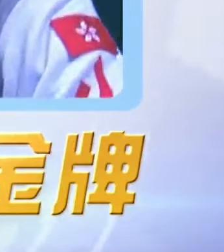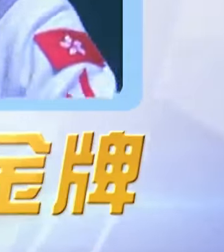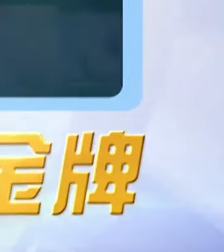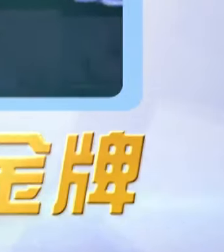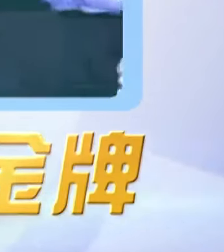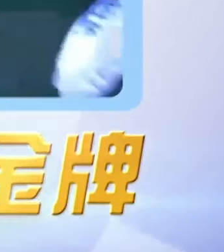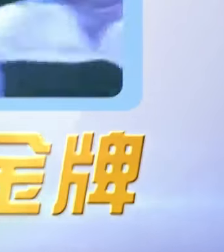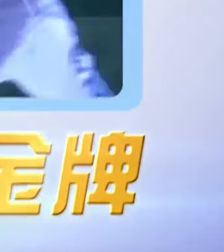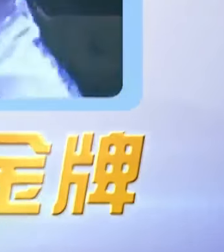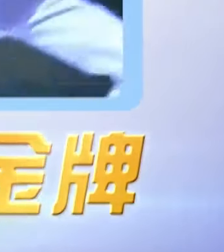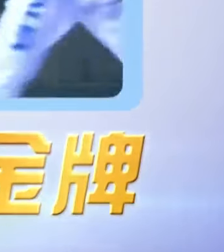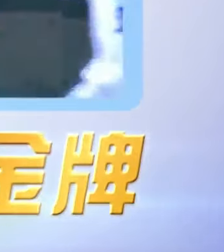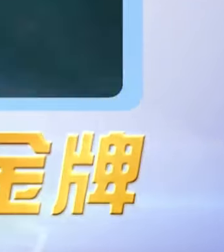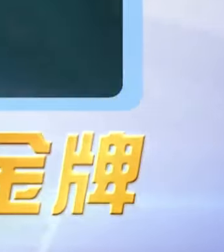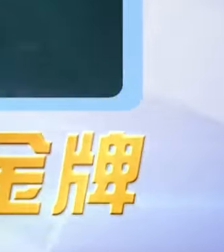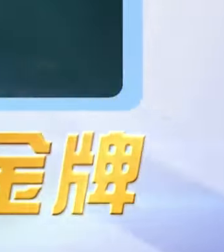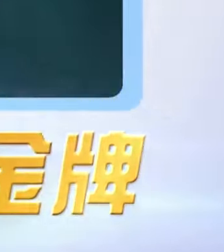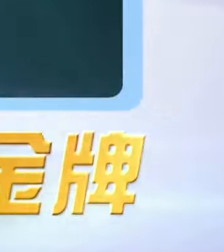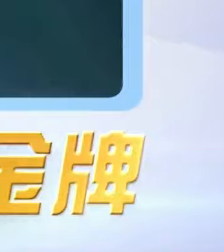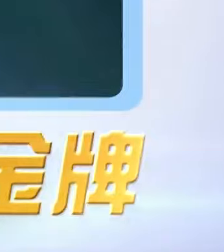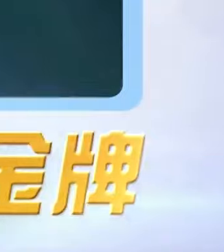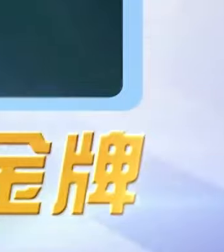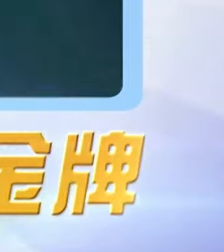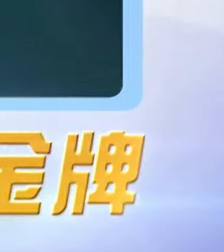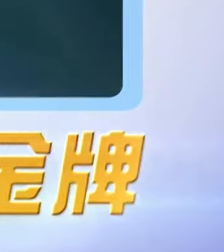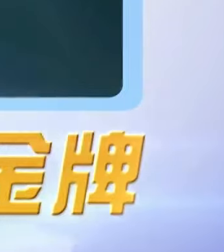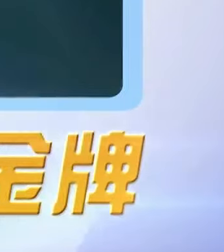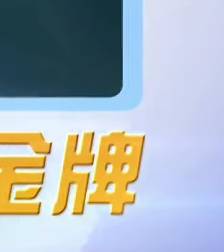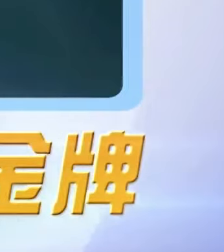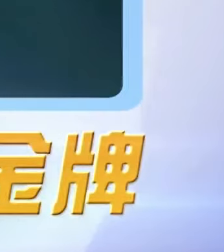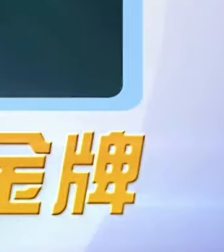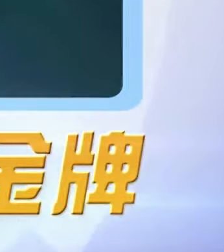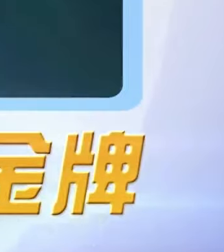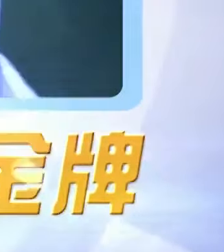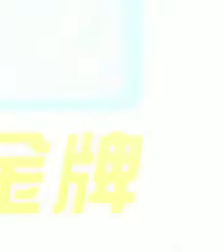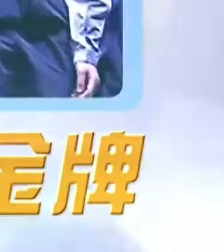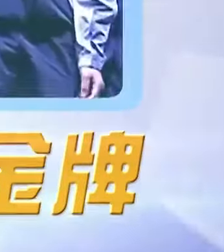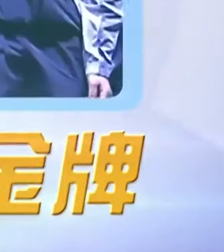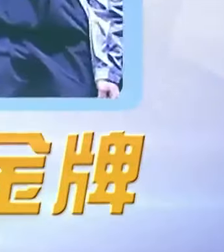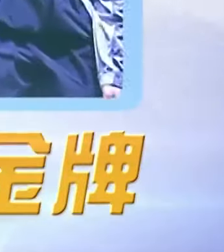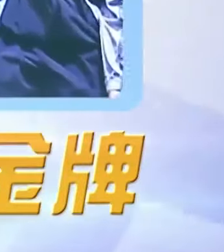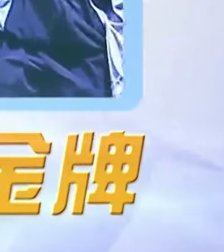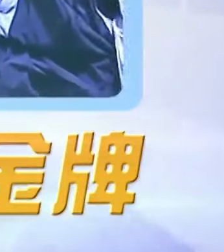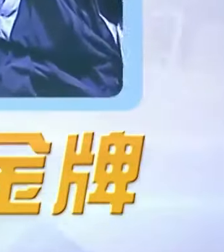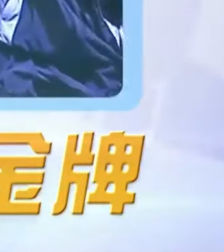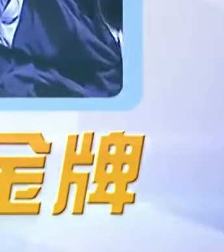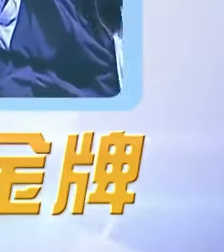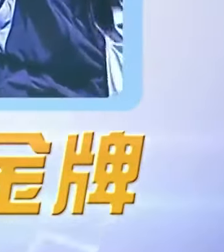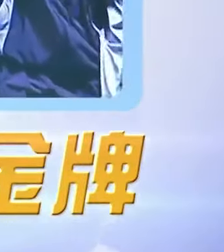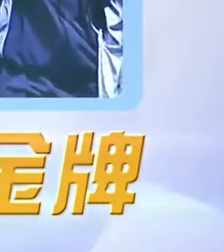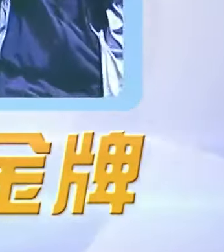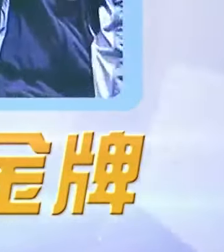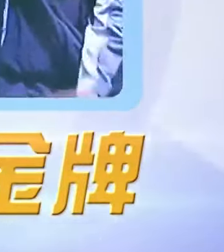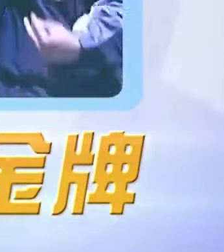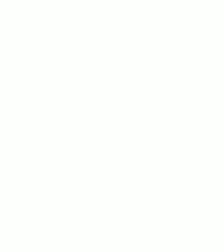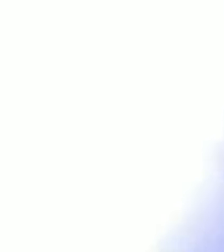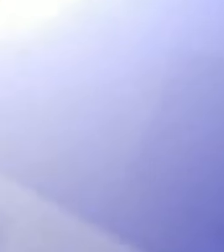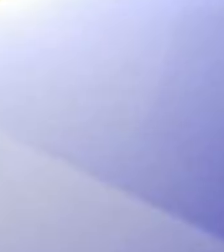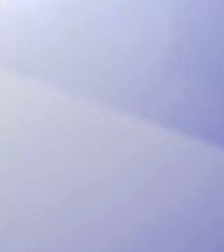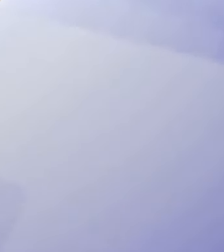世界杯，凭主场之力于男子团体赛力压意大利， 奪得香港首面世界杯金